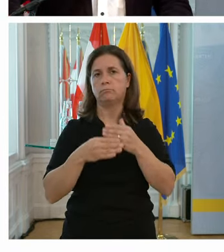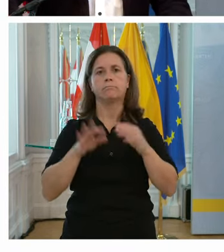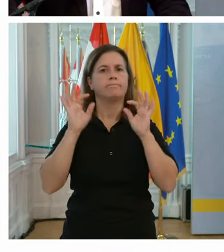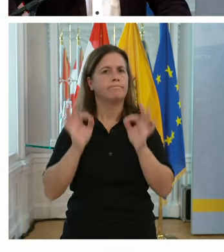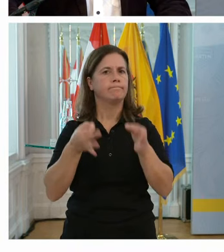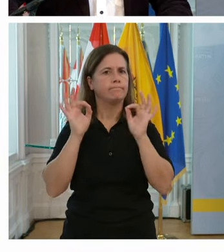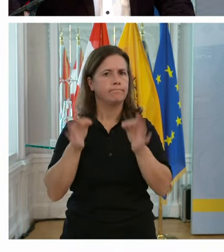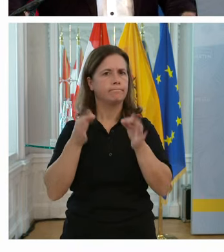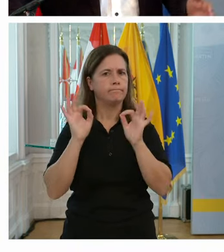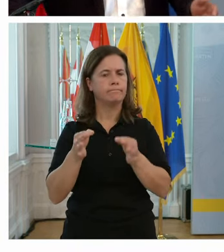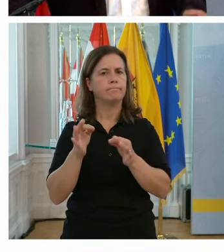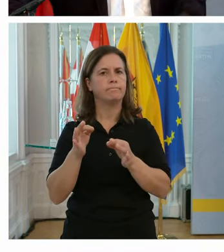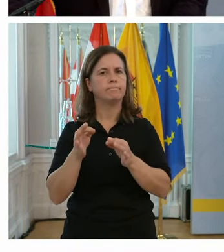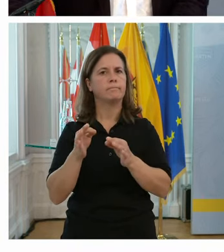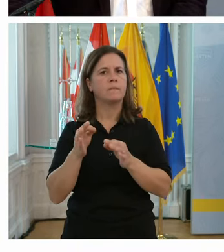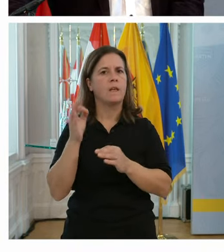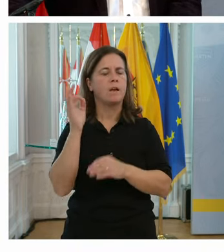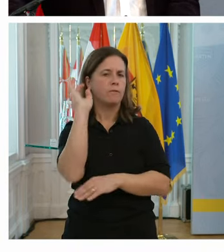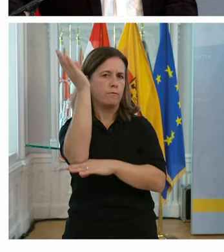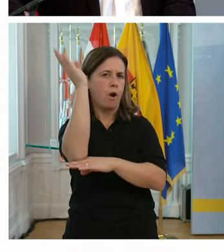exzellenten